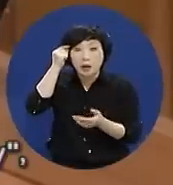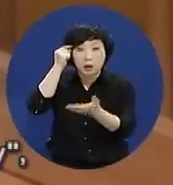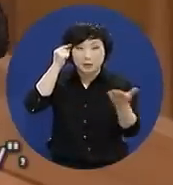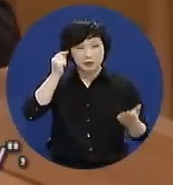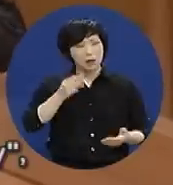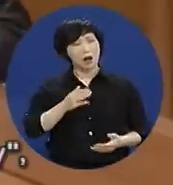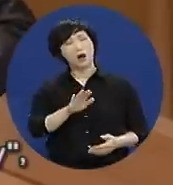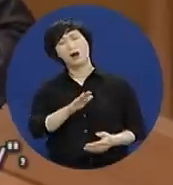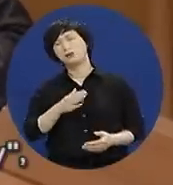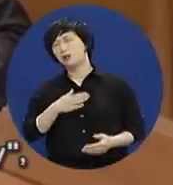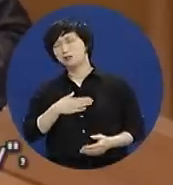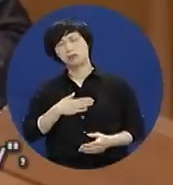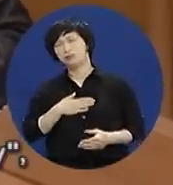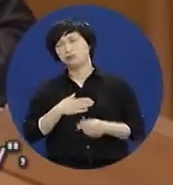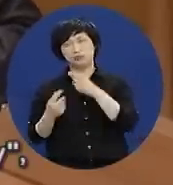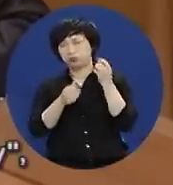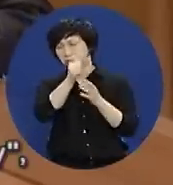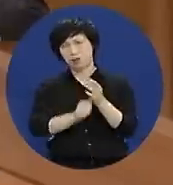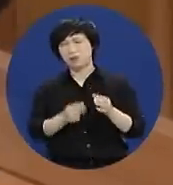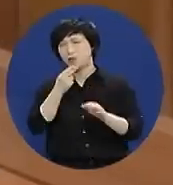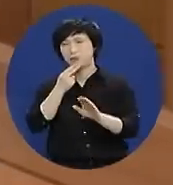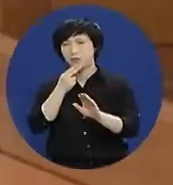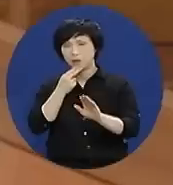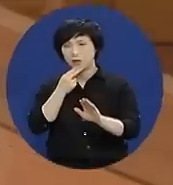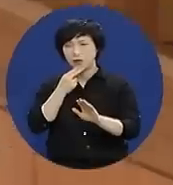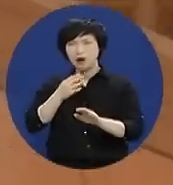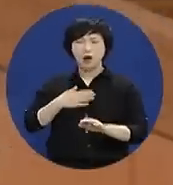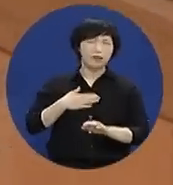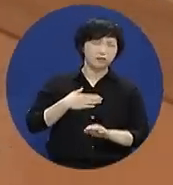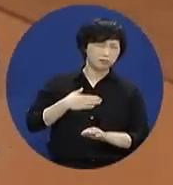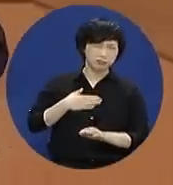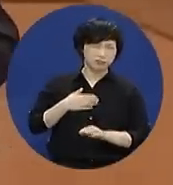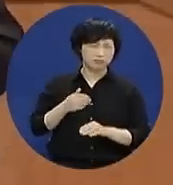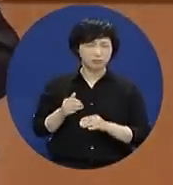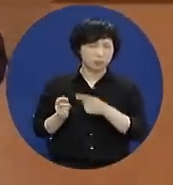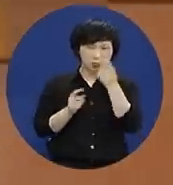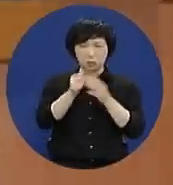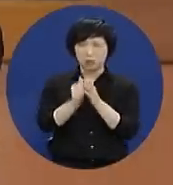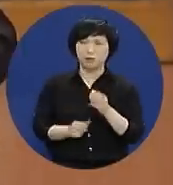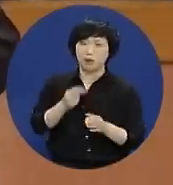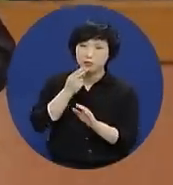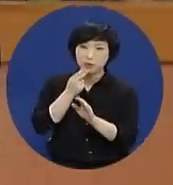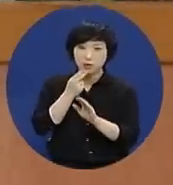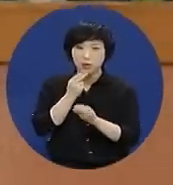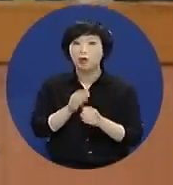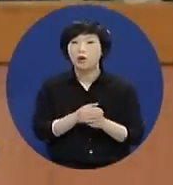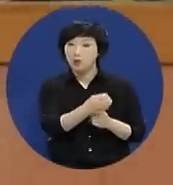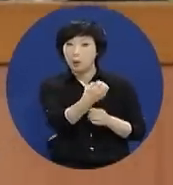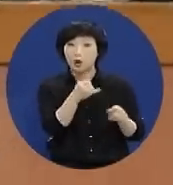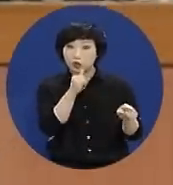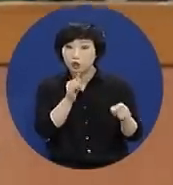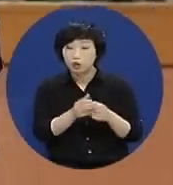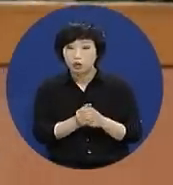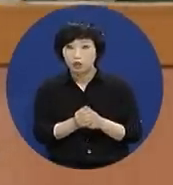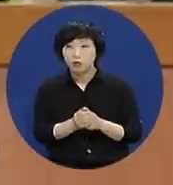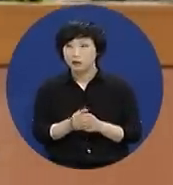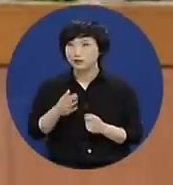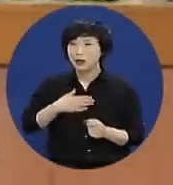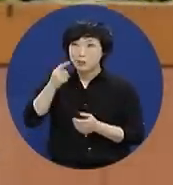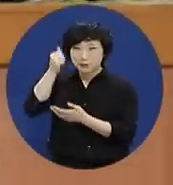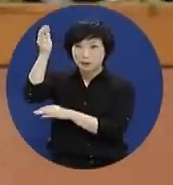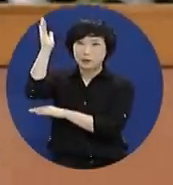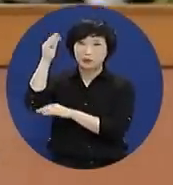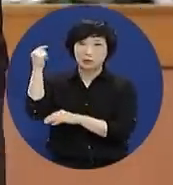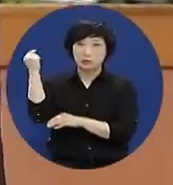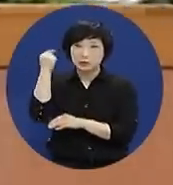陥ることも最初には私は惑わされないよ私がされるわけがない私は牧の説教を